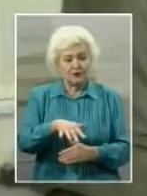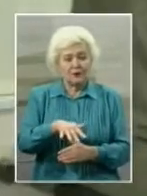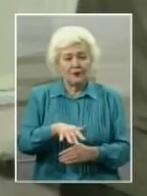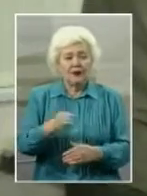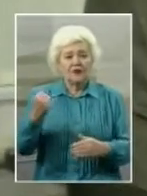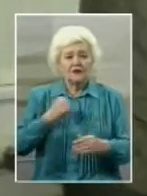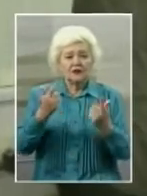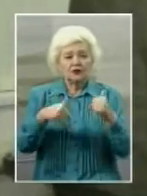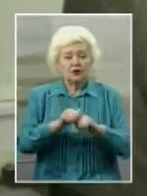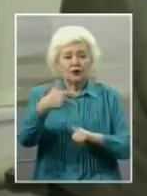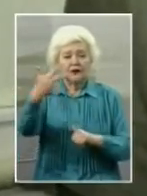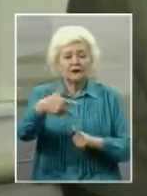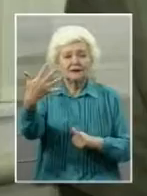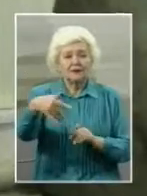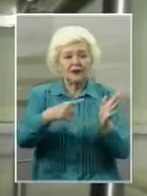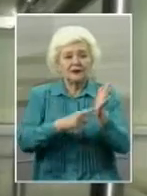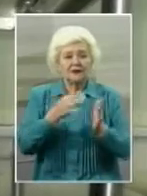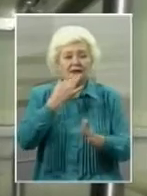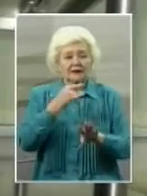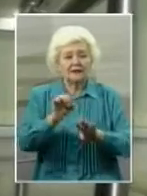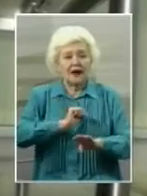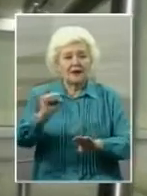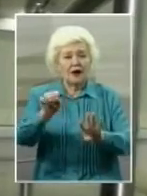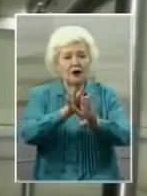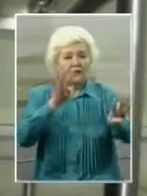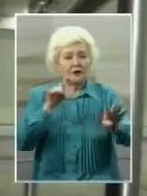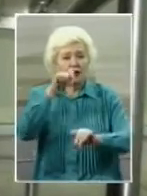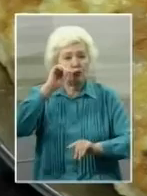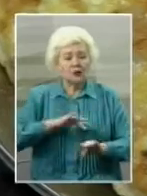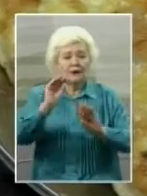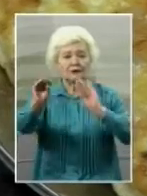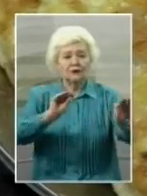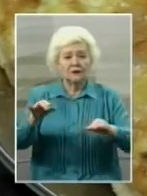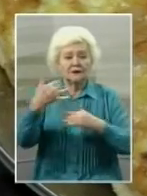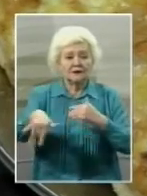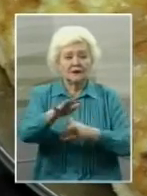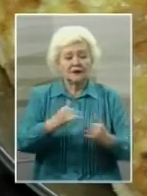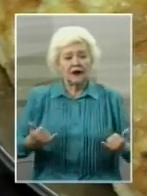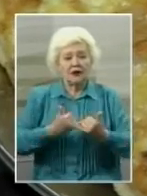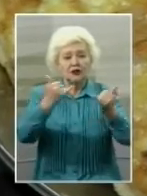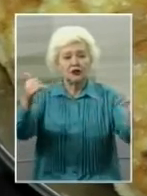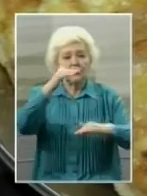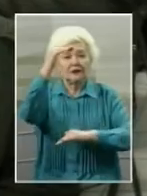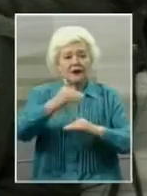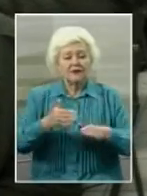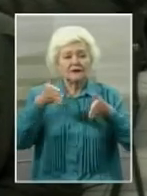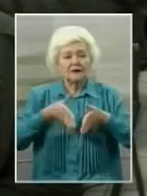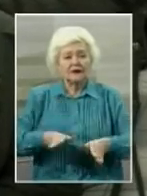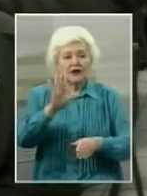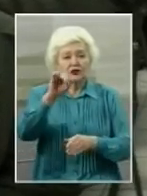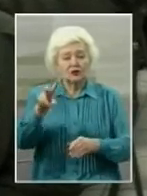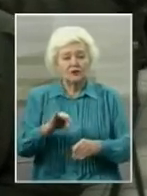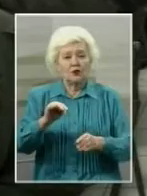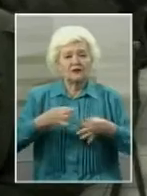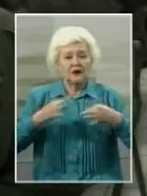У військовій частині 3056 Національної гвардії України, що дислокується у Херсоні, щедрий вечір та Різдво святкували за спеціальним